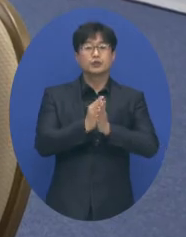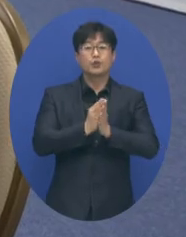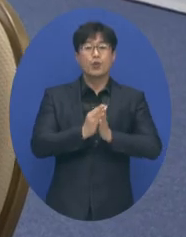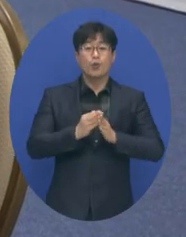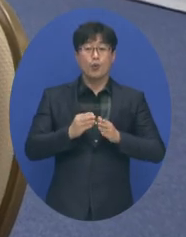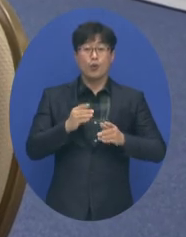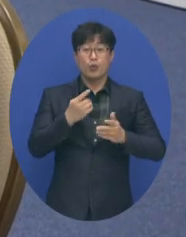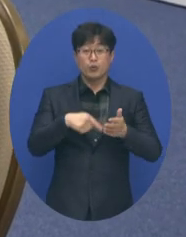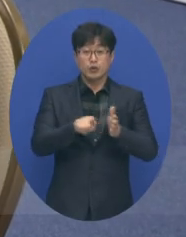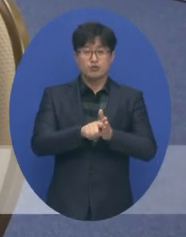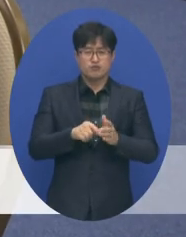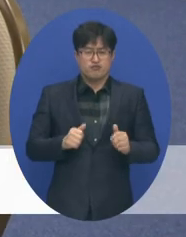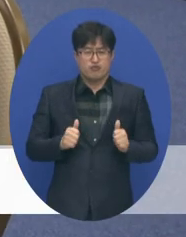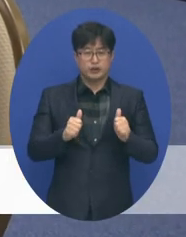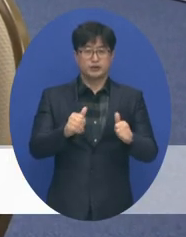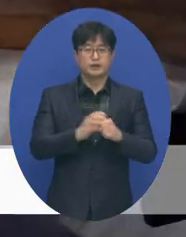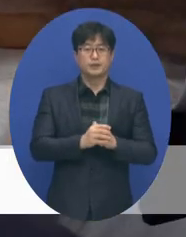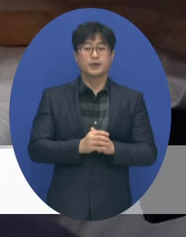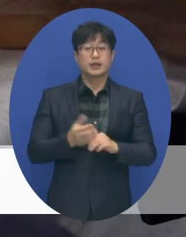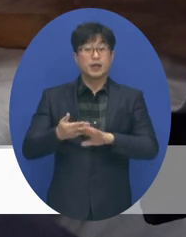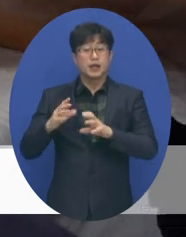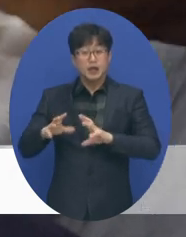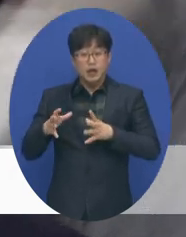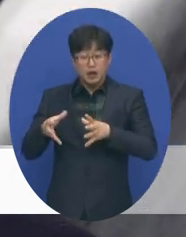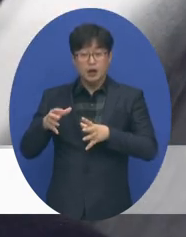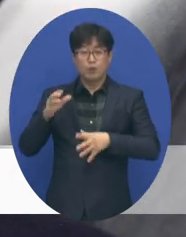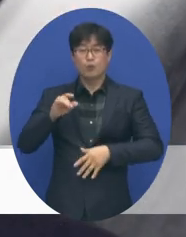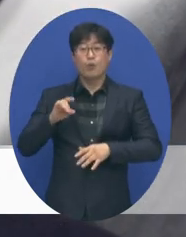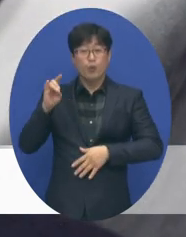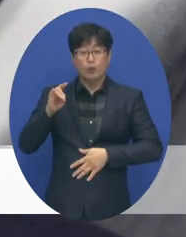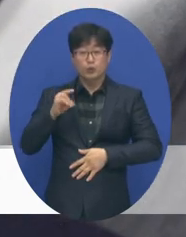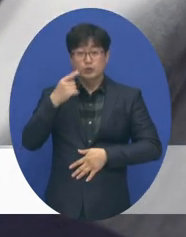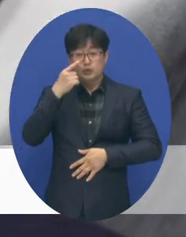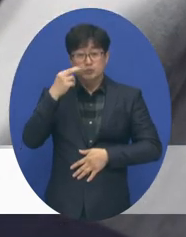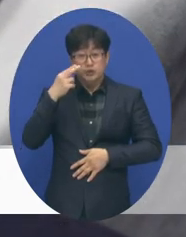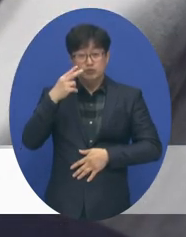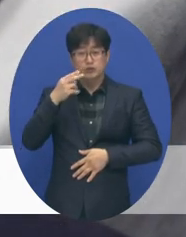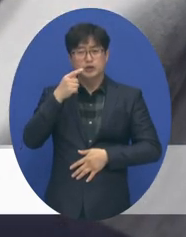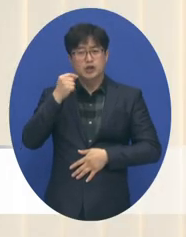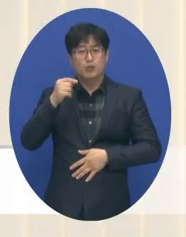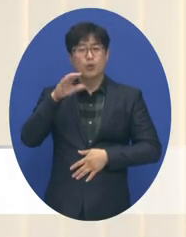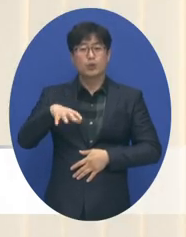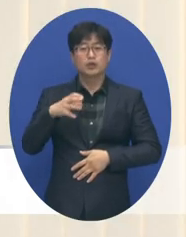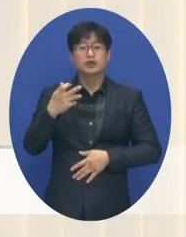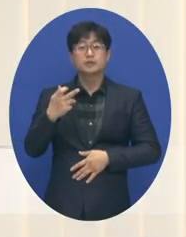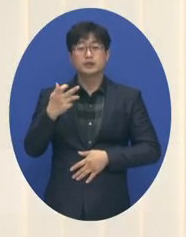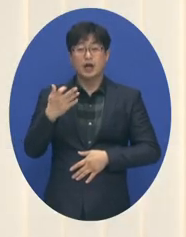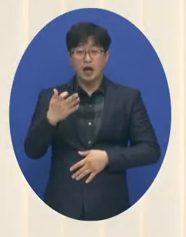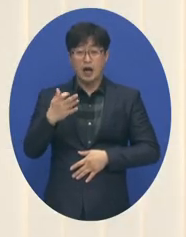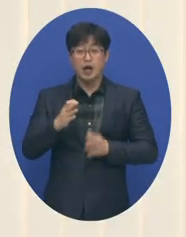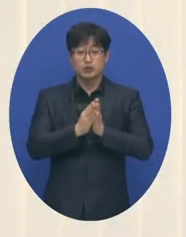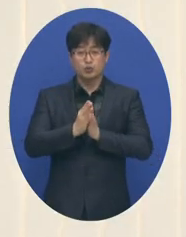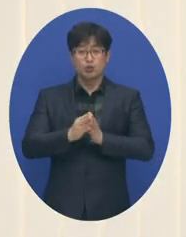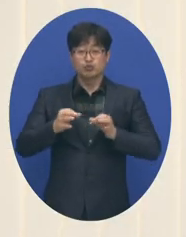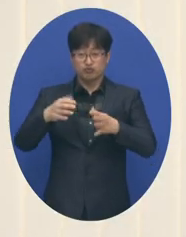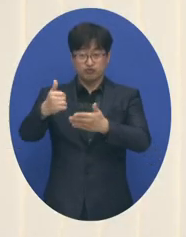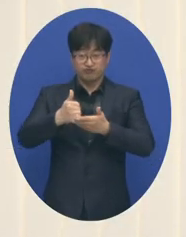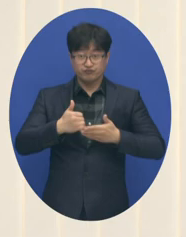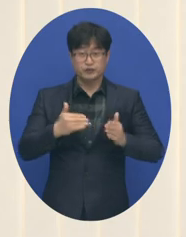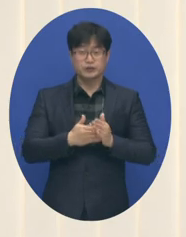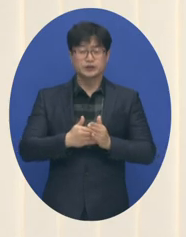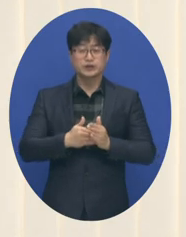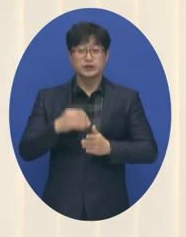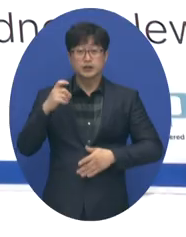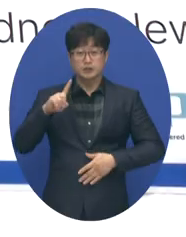향해 바쁘게 달렸습니다. 먼저 해외에선 호주, 미국, 일본 등에서 14조 원의 투자를 끌어냈습니다. 특히